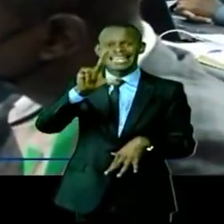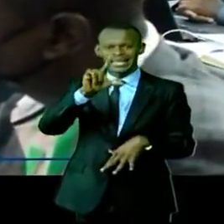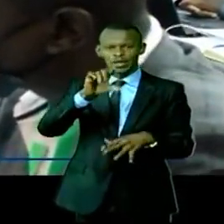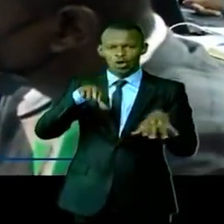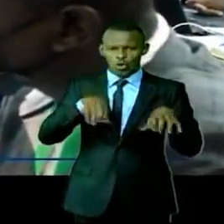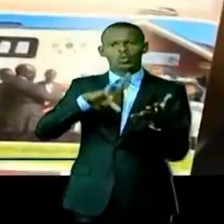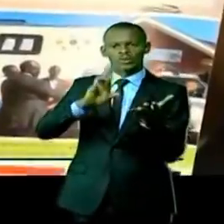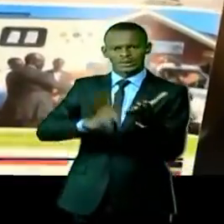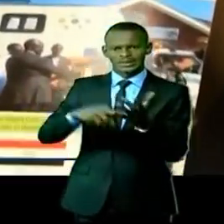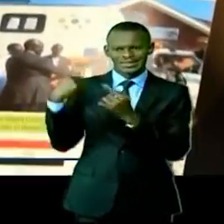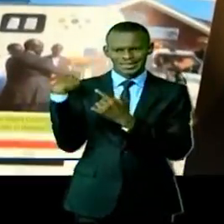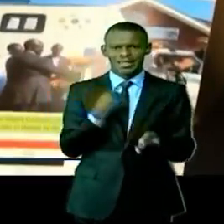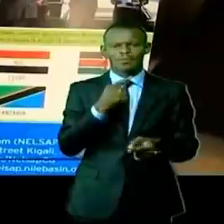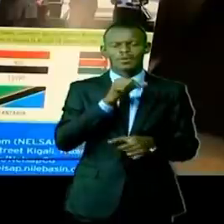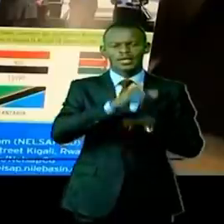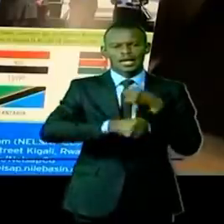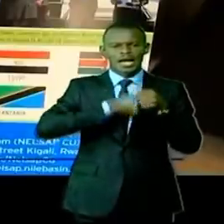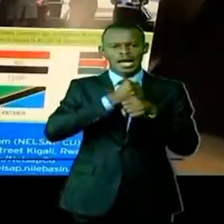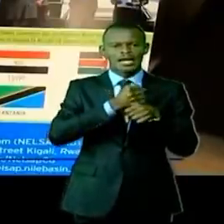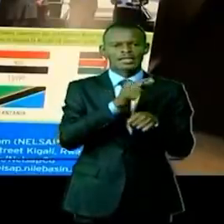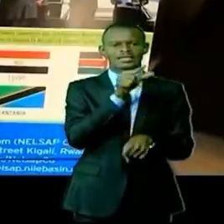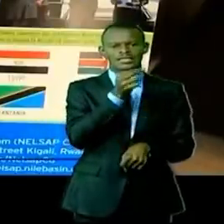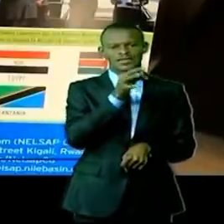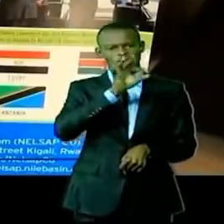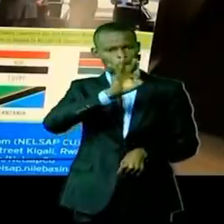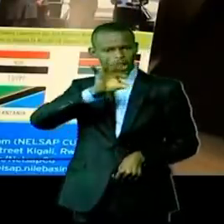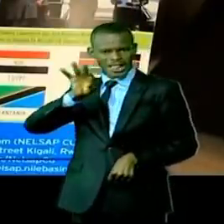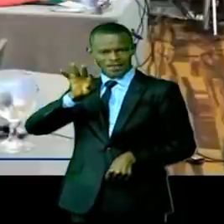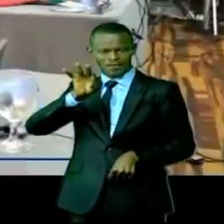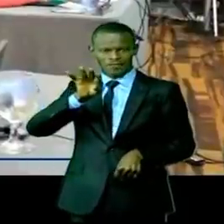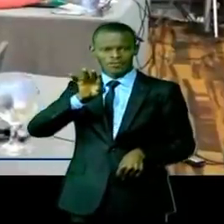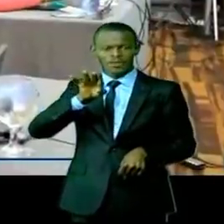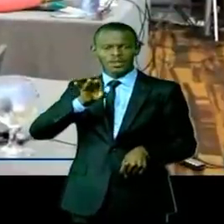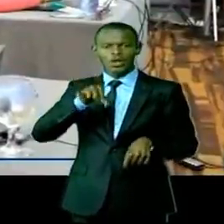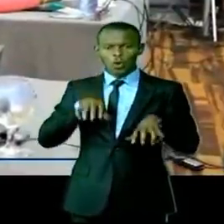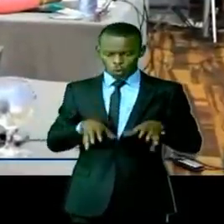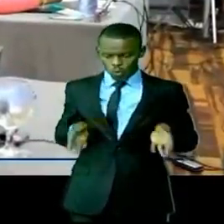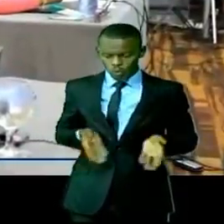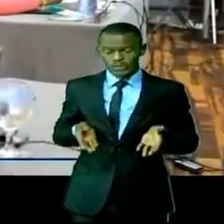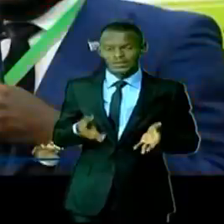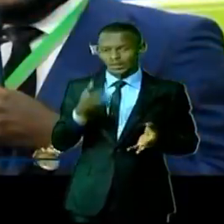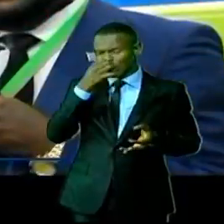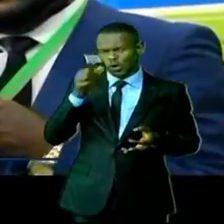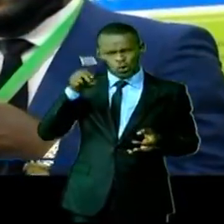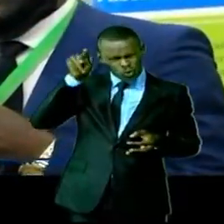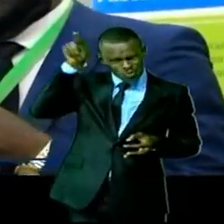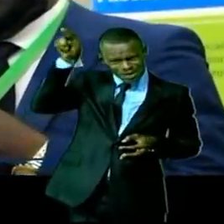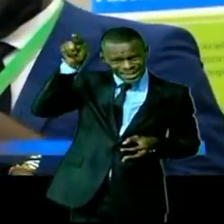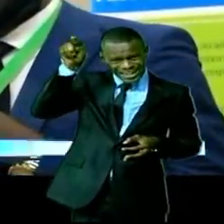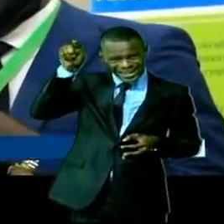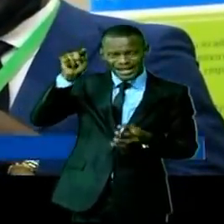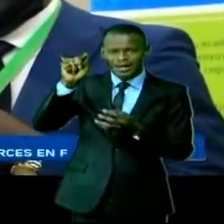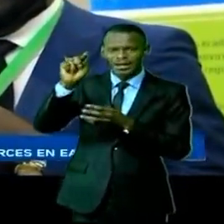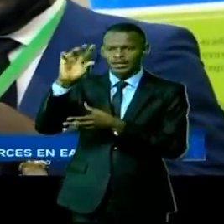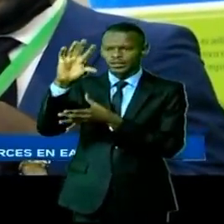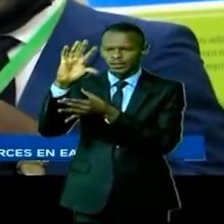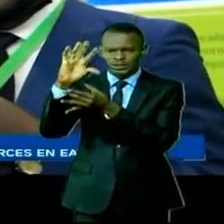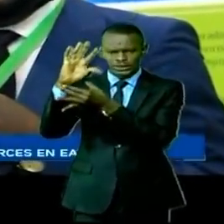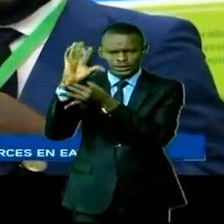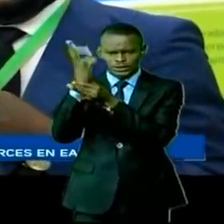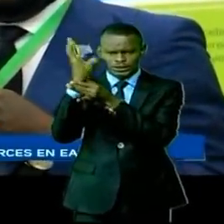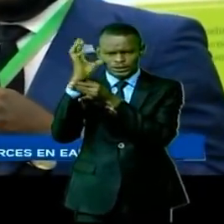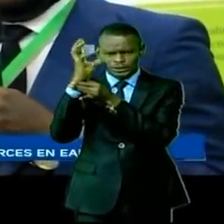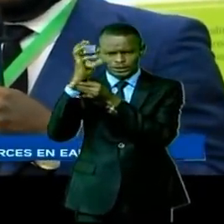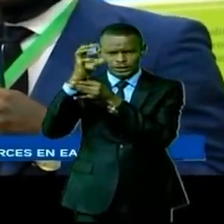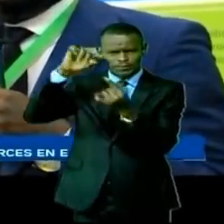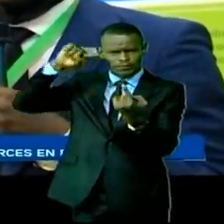RDC héberge un bureau satellite de NELSAP à Goma, dans le Nord Kivu. Je vous rappelle que c'est au mois de juin, et